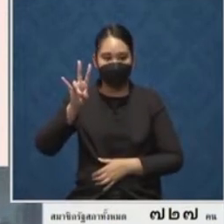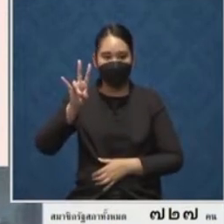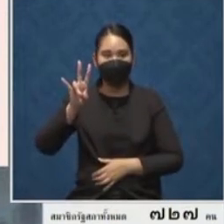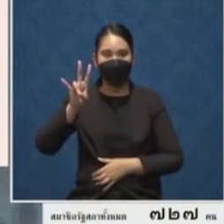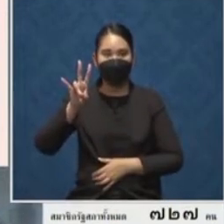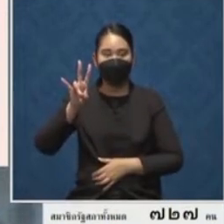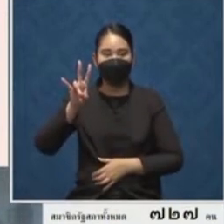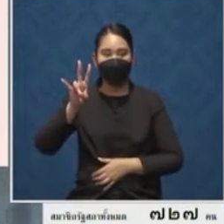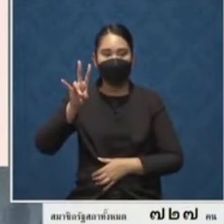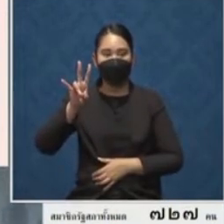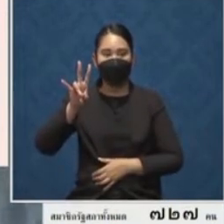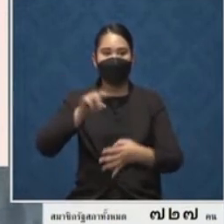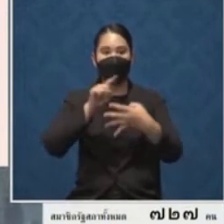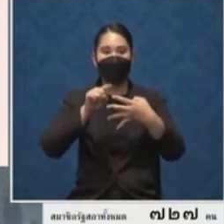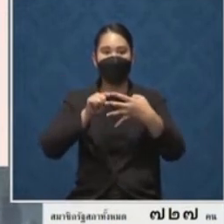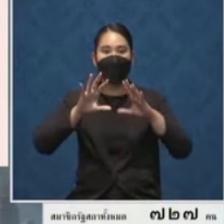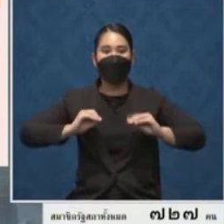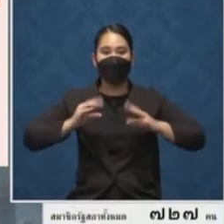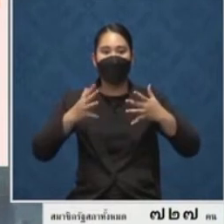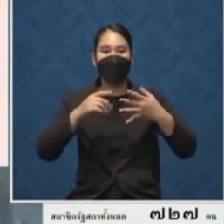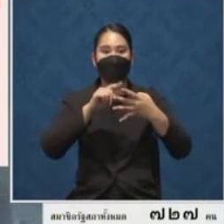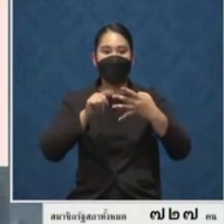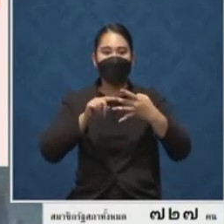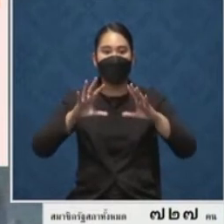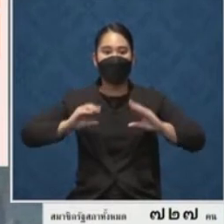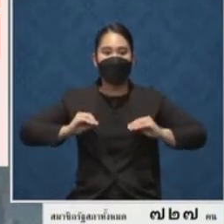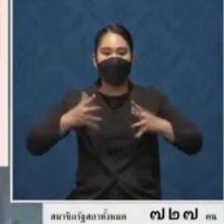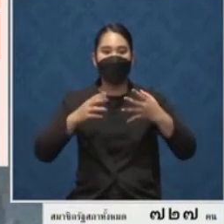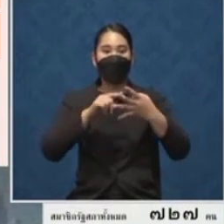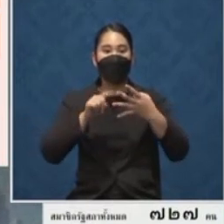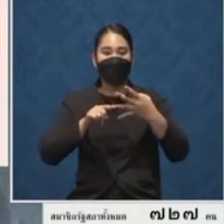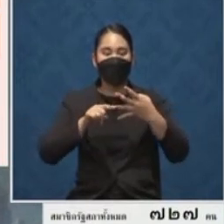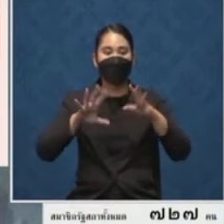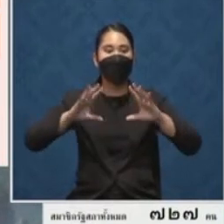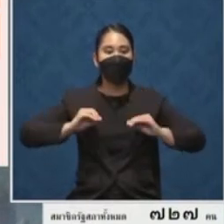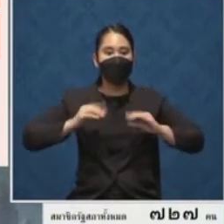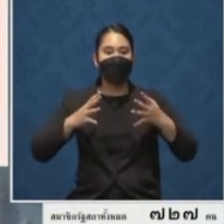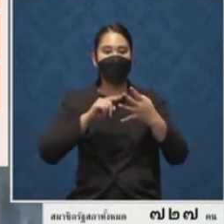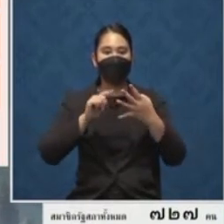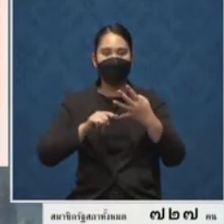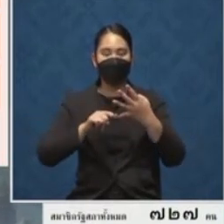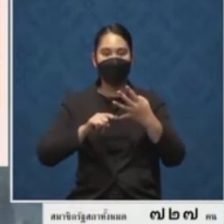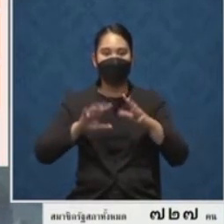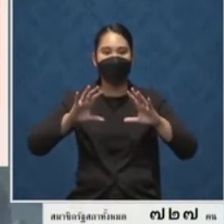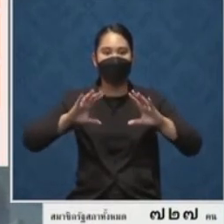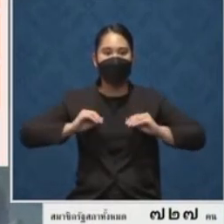์1ไม่รับหลักการ2ไม่รับหลักการ3ไม่รับหลักการ 4ไม่รับหลักการ